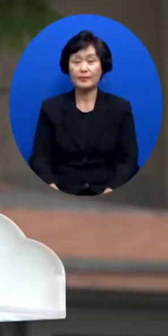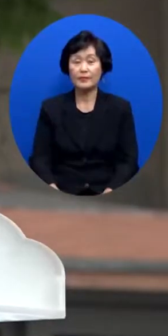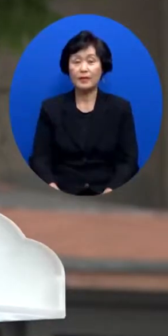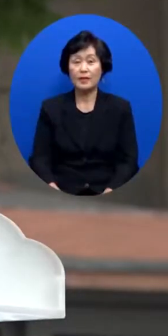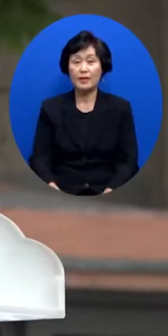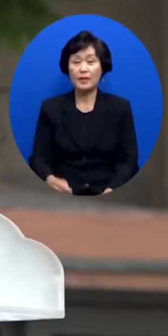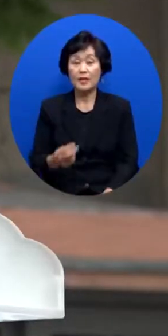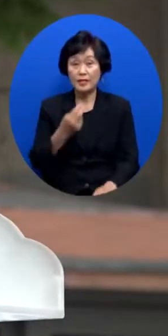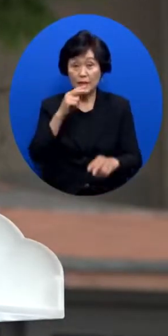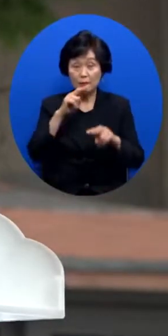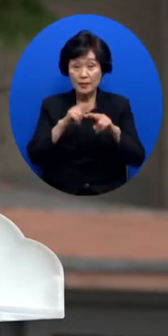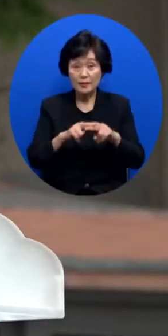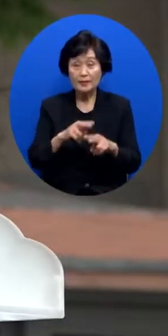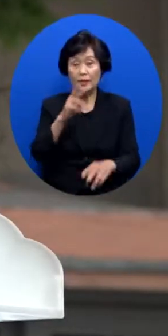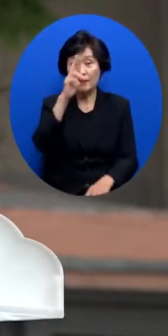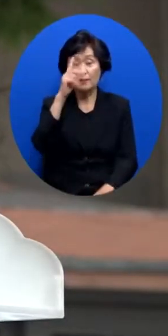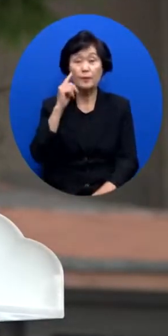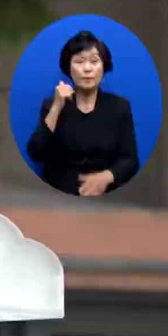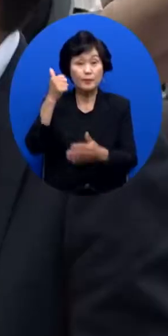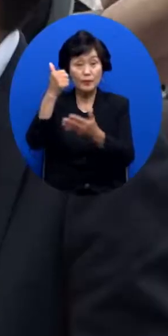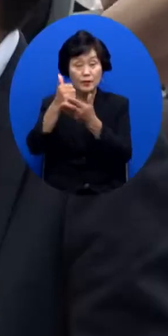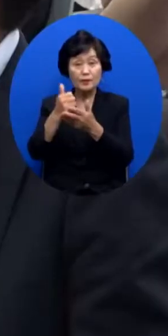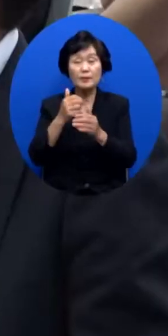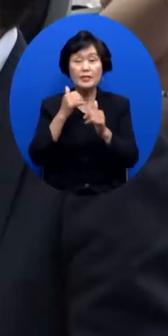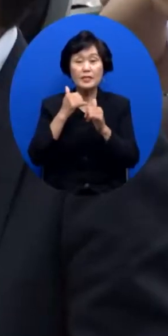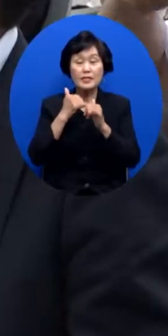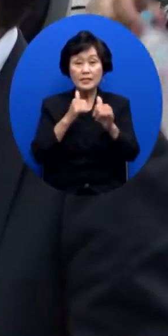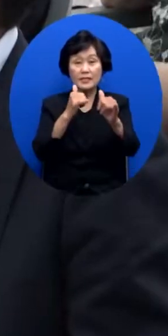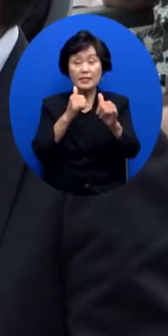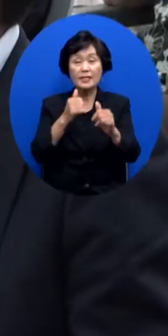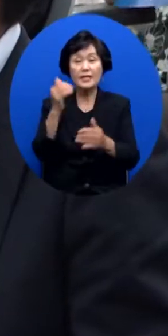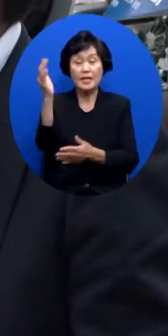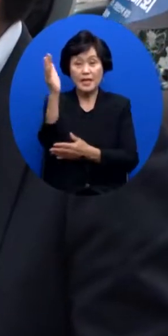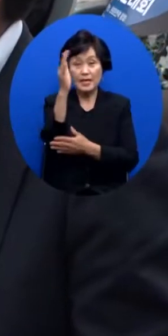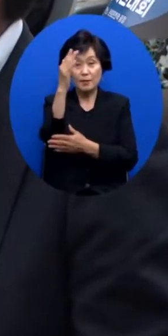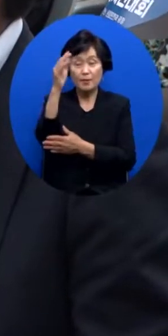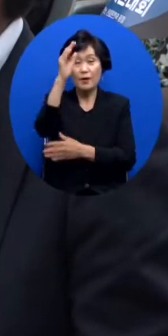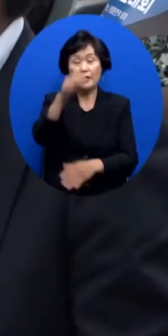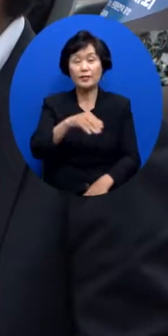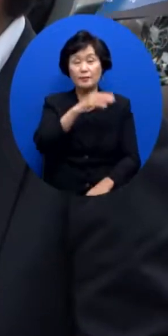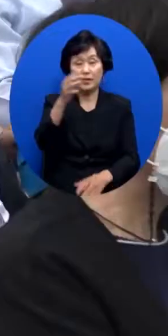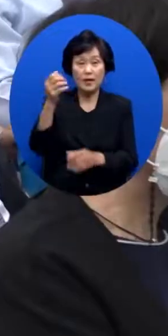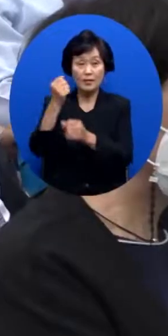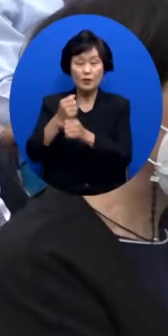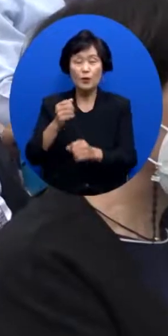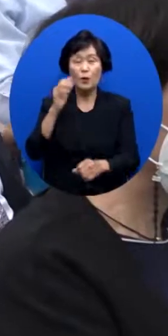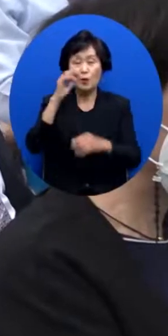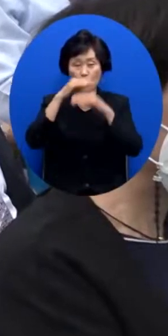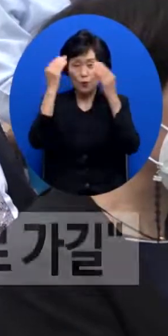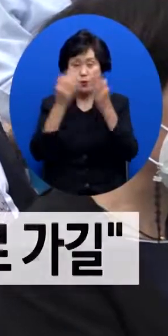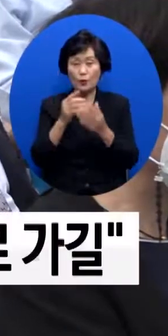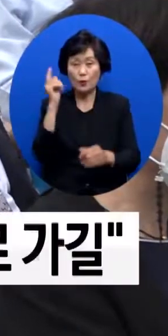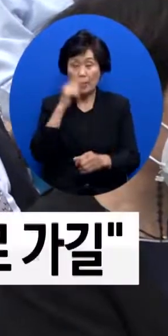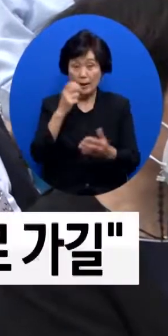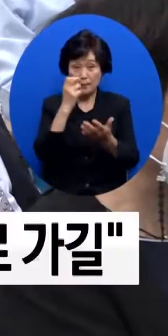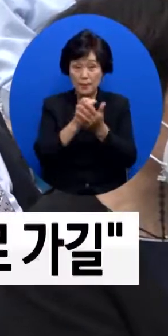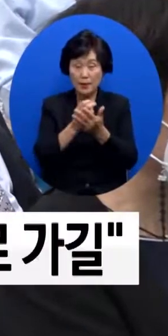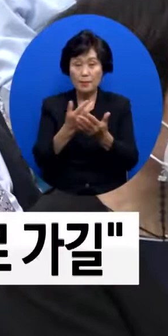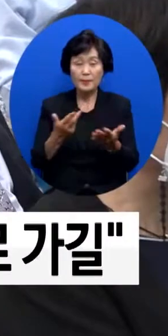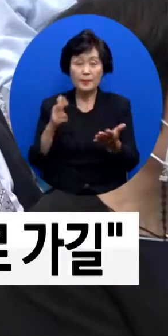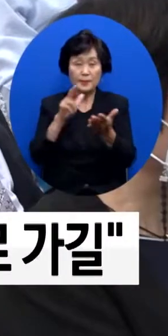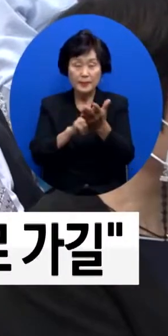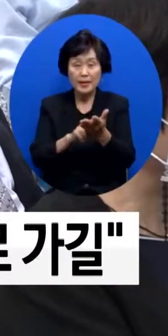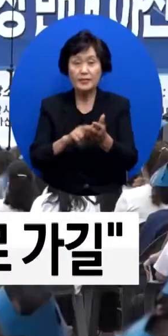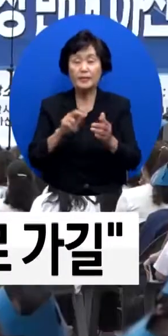생명샘 동천교회 박기환 목사는 승리의 깃발과 십자가를 들고 모든 악법이 제정되지 않도록 하나님의 역사에